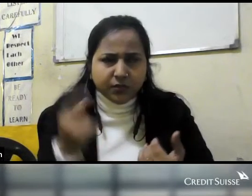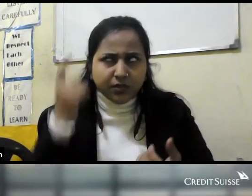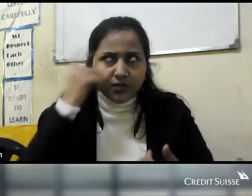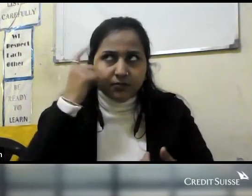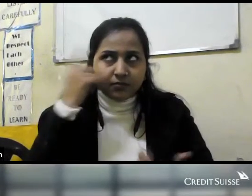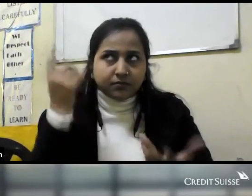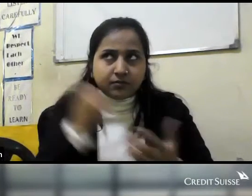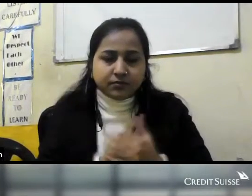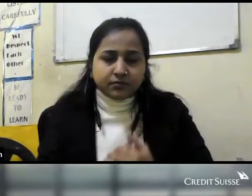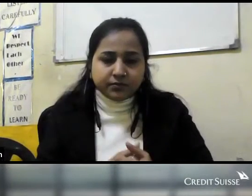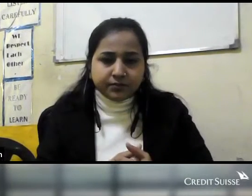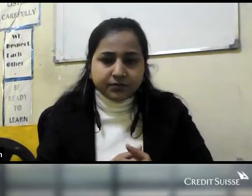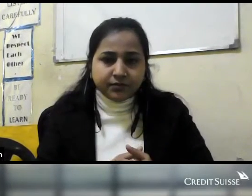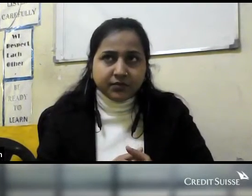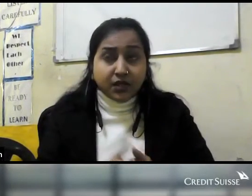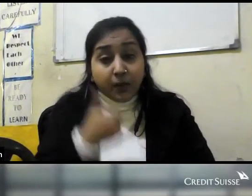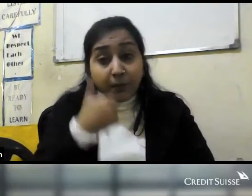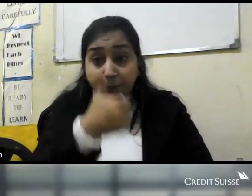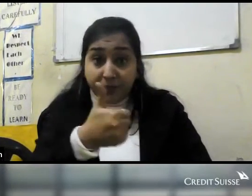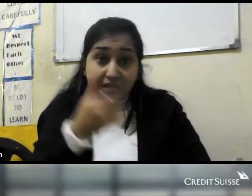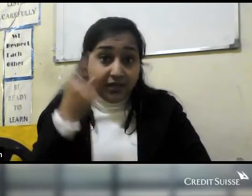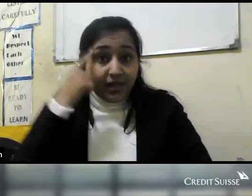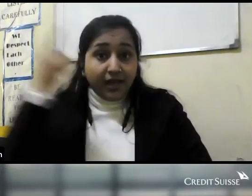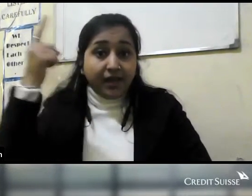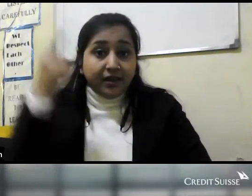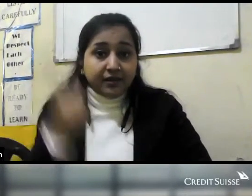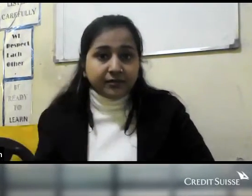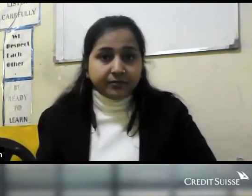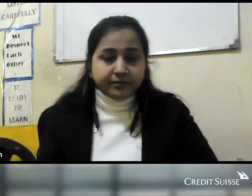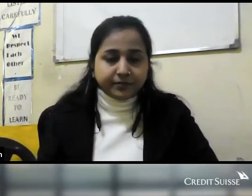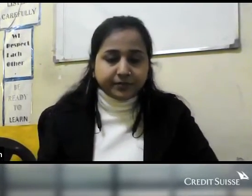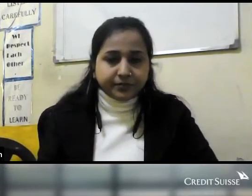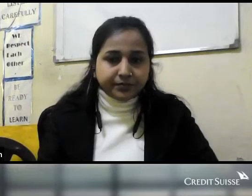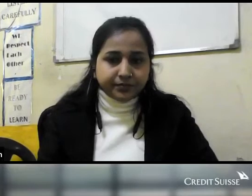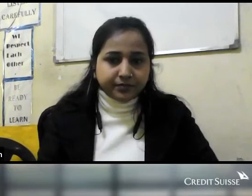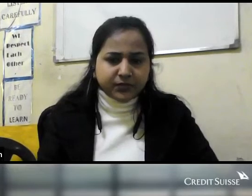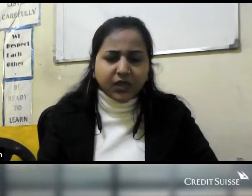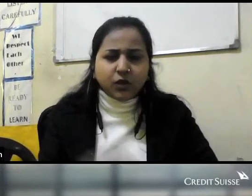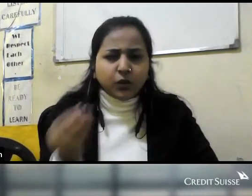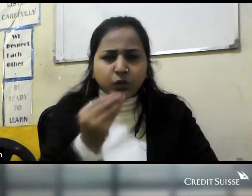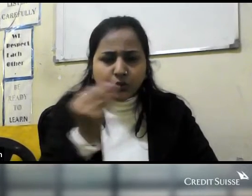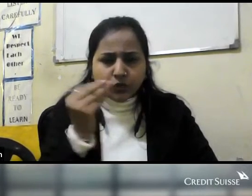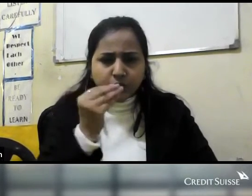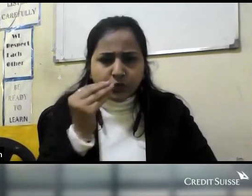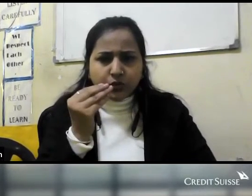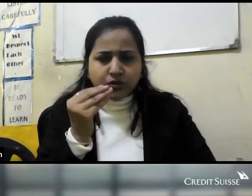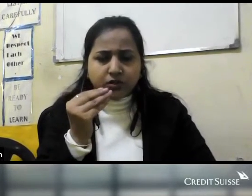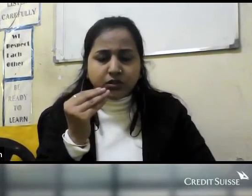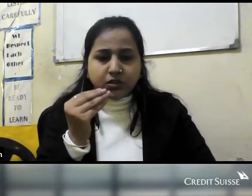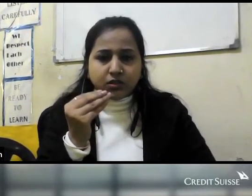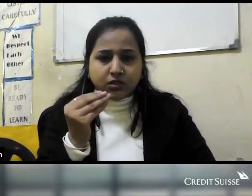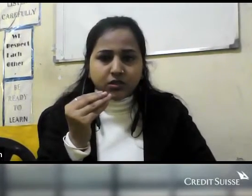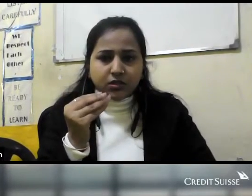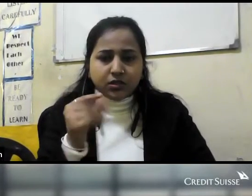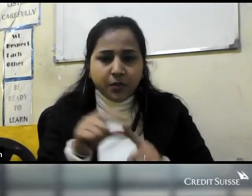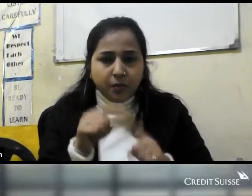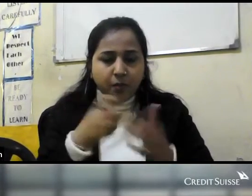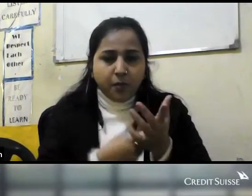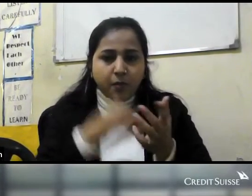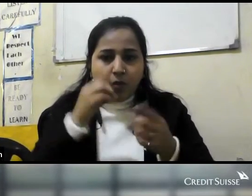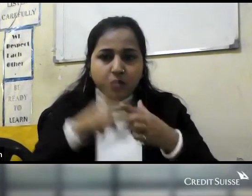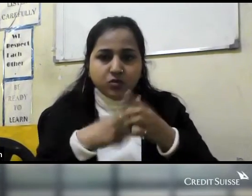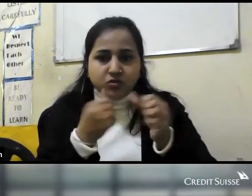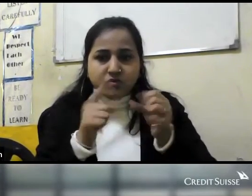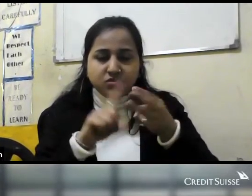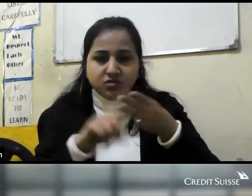बहुत बढ़िया आइडिया है. इट इज समथिंग दैट कुछ प्रोजेक्ट्स में हम लोग कर रहे हैं. सो वी हैव टेकन अप